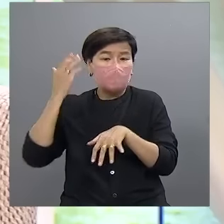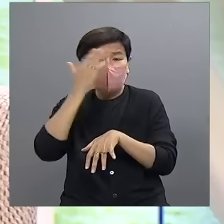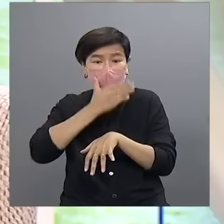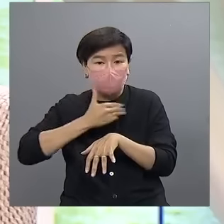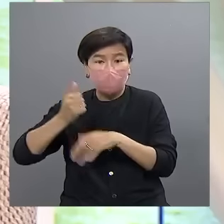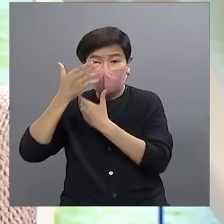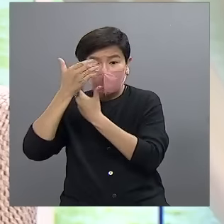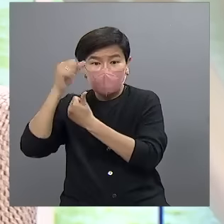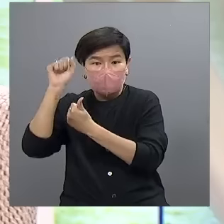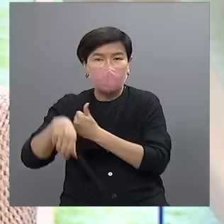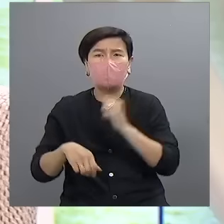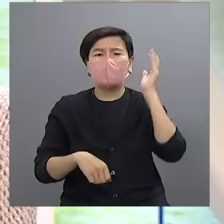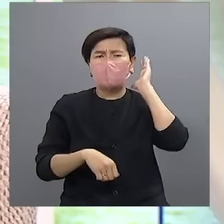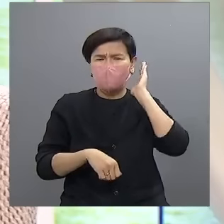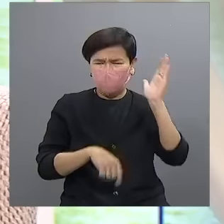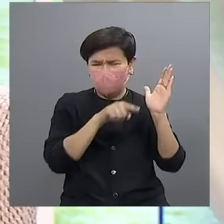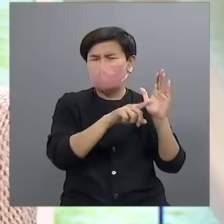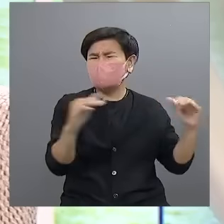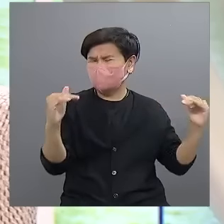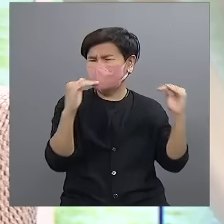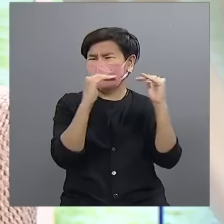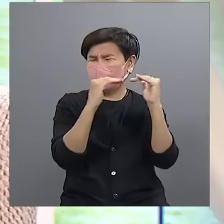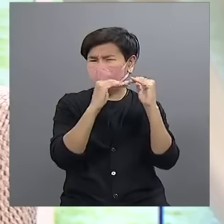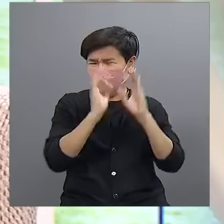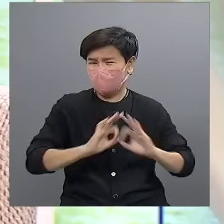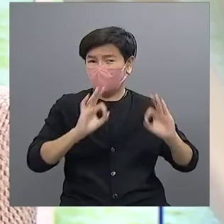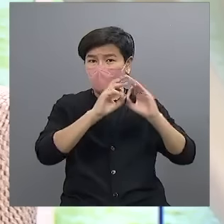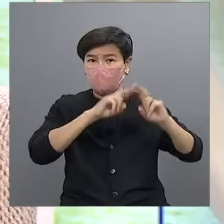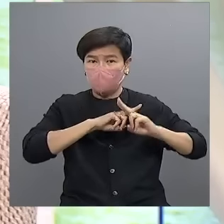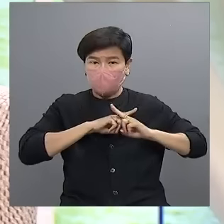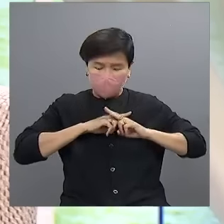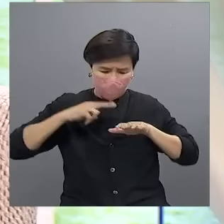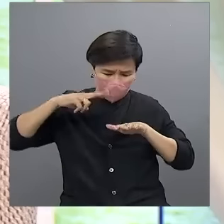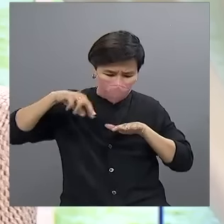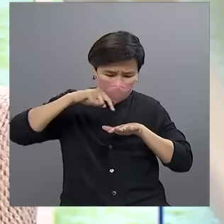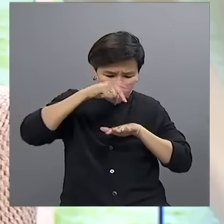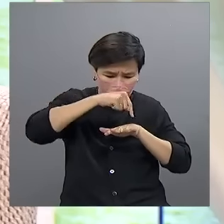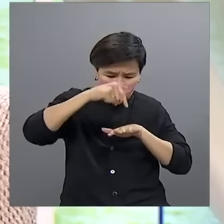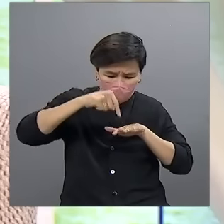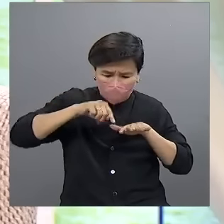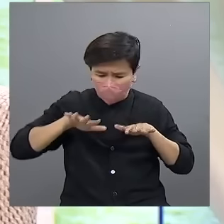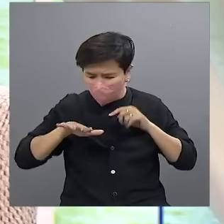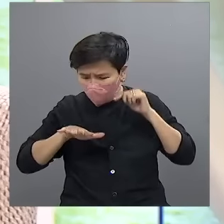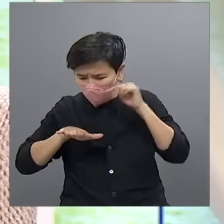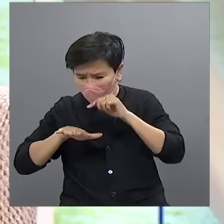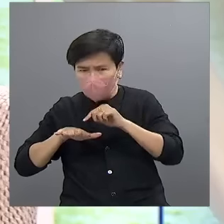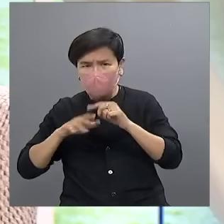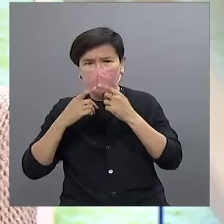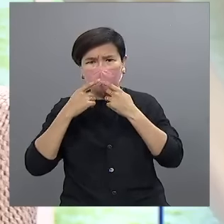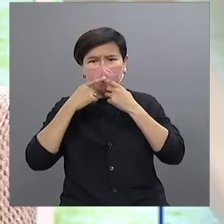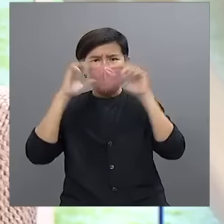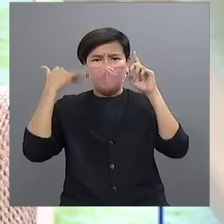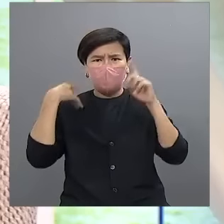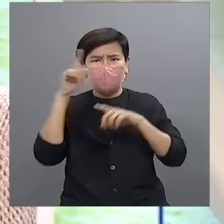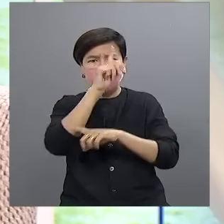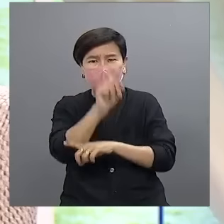่มๆ ทงหายสุภาพบรุทุกทานอย่าลมสำรวจเล็บของตัวคุณ เองด้วยค่ว่าวนนี้มีความผิปกติอย่างไรโดยเฉพาะจากประเด็ที่